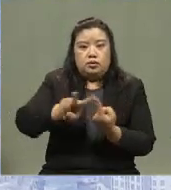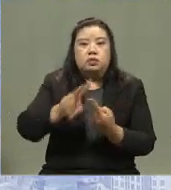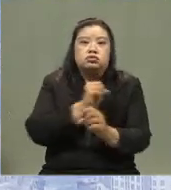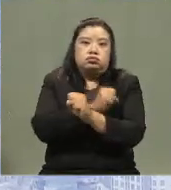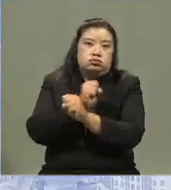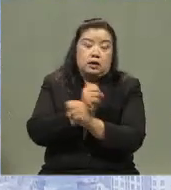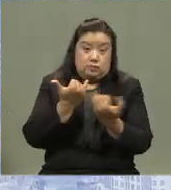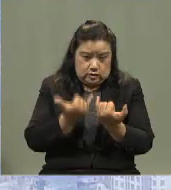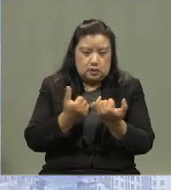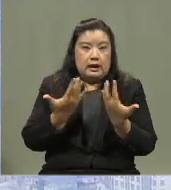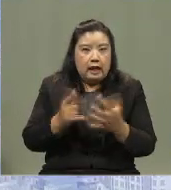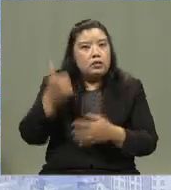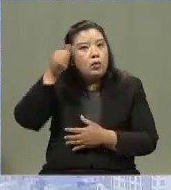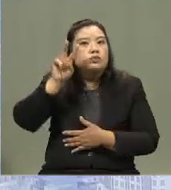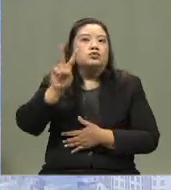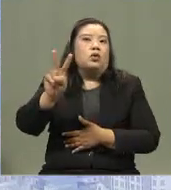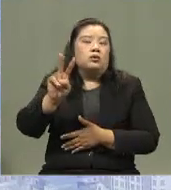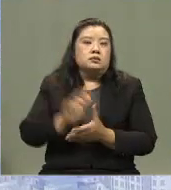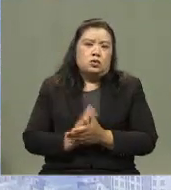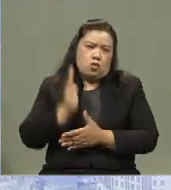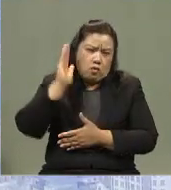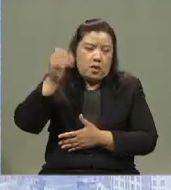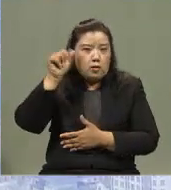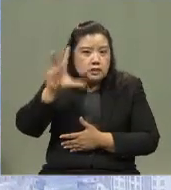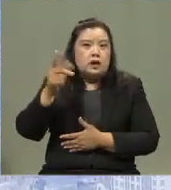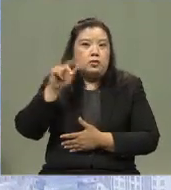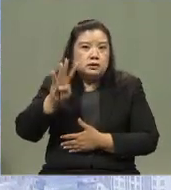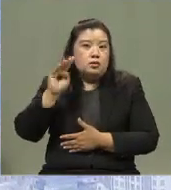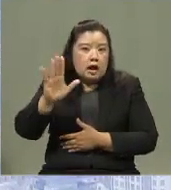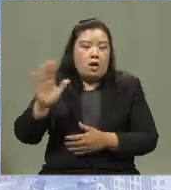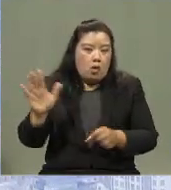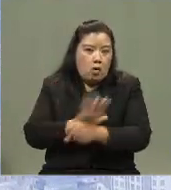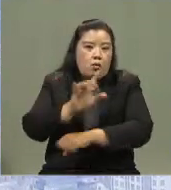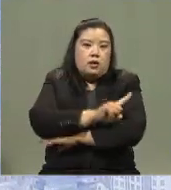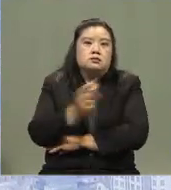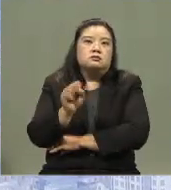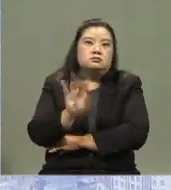คะแล้วก็เจตนาคือเพื่อตรงนี้มันอย่างที่บอกนะครับเมื่อกี้จากภูเก็ตมาต้องโยงต้องตรงนี้เจ้าหน้าที่ทางการแพทย์ของเราต้องทำงานอย่างหนักมากๆแต่ถ้ามีระบบนี้ปุ๊บขึ้นมาเนี่ยไม่ต้องบินไปไม่ต้องหาอะไรใครเลยนะครับสามารถที่ยกสายบอกให้คนทุกคนนี้แล้วก็เกิดชุดข้อมูลที่จะจะเรียกว่าอะไรเฉพาะเจาะจงขึ้นมาได้มากไม่ต้องไปกระทบกับร้านค้าไม่ต้องไปพบกับสังคมไม่ต้องกระทบกับคนอื่นๆมากจะสามารถที่จุดเป้าหมายแล้วก็จัดการกับปัญหาได้อย่างรวดเร็วขอบพระคุณเป็นอย่างสูงแล้วก็ได้เห็นภาพของความร่วมมือร่วมใจกันของพี่น้องคนไทยผมชื่อว่าระยะที่สองที่เรากำลังผ่านมาวันที่2เนี่ย 3 4 5จุดง่ายทั้งครบ 14